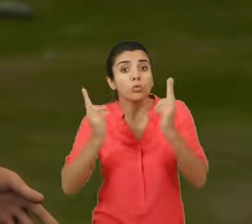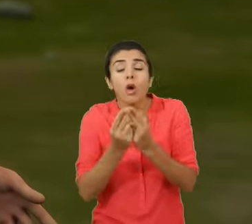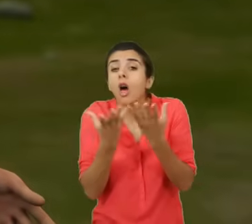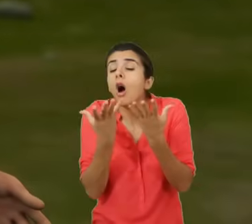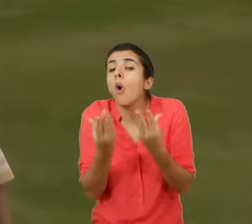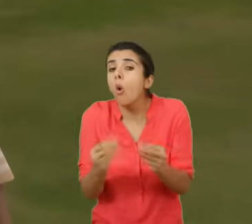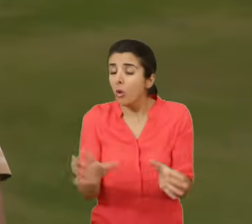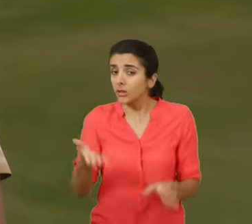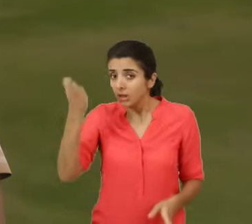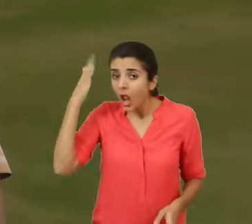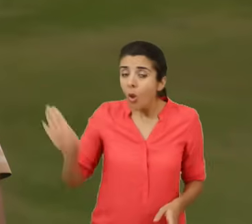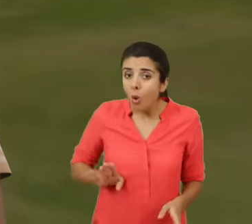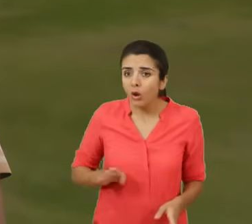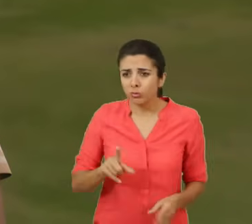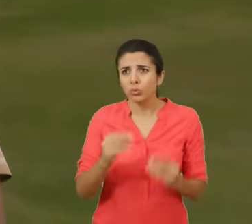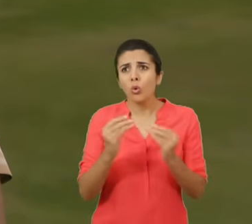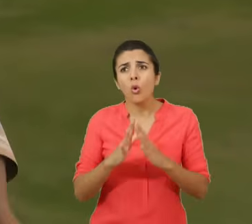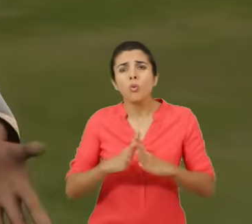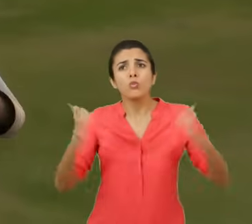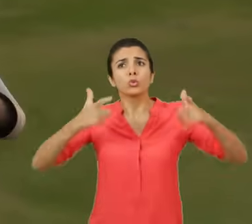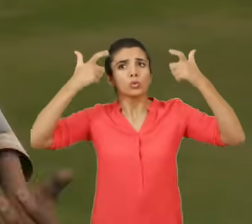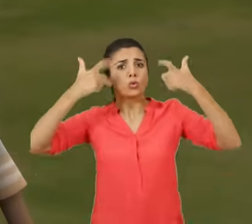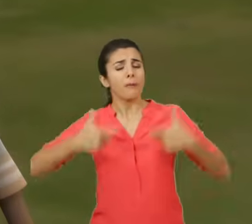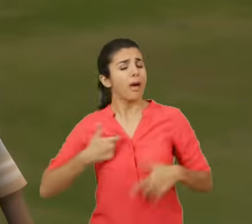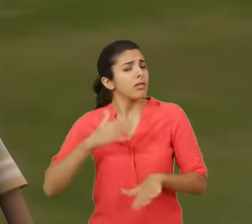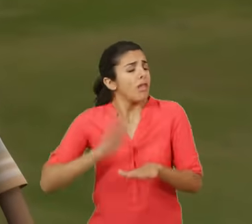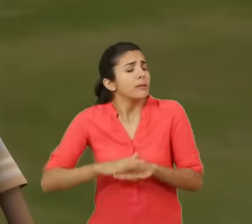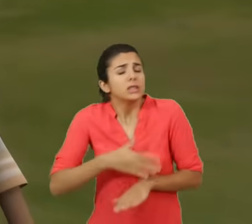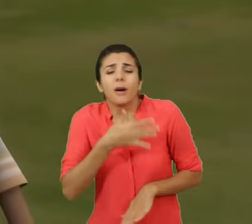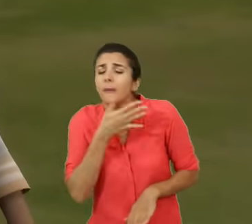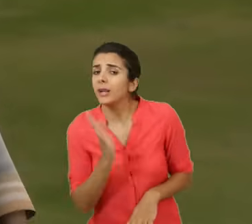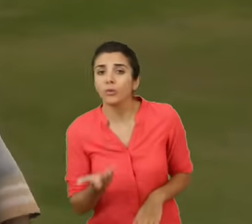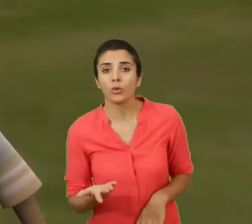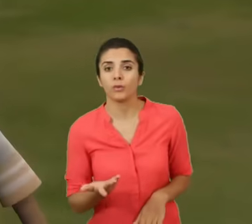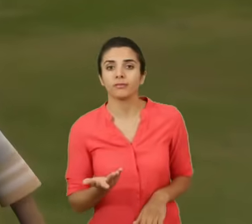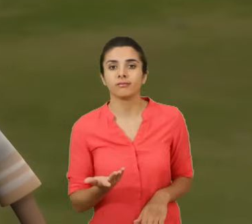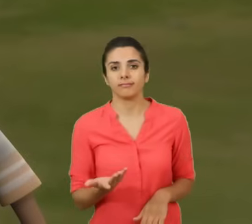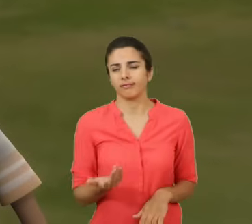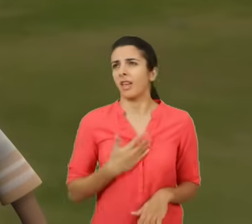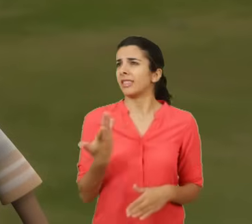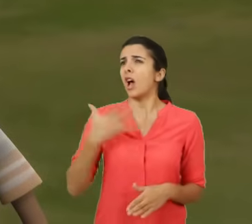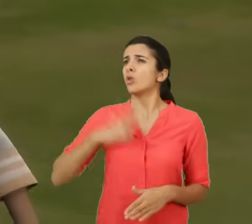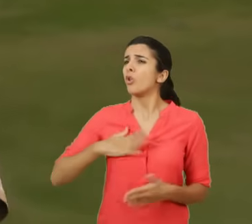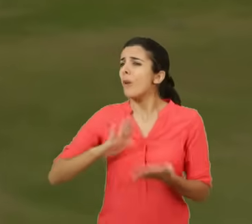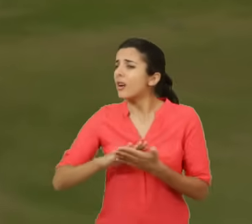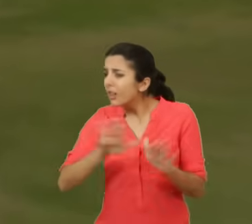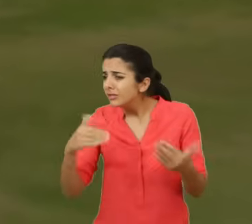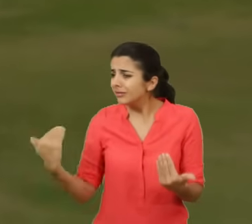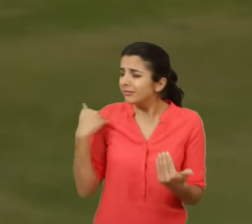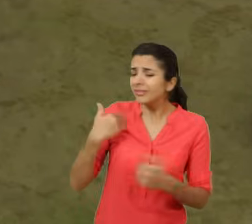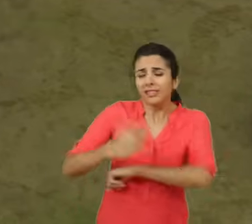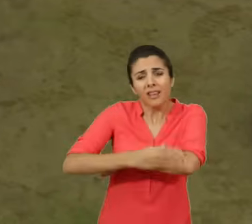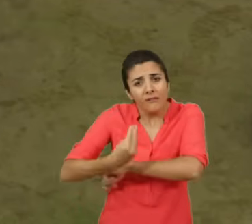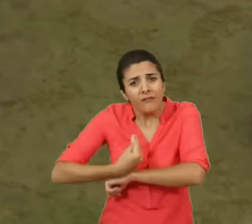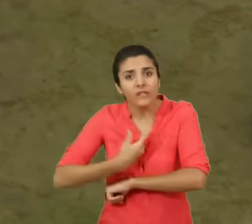olmaz Keloğlan. Bu büyük bir sorumluluk. Ve ben ne yapacağımı bilmiyorum. Ne dilemem gerek arkadaşlar? Yardımcı